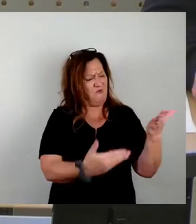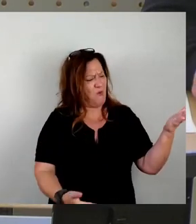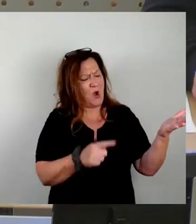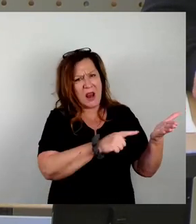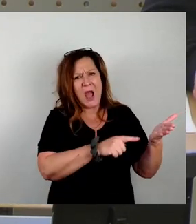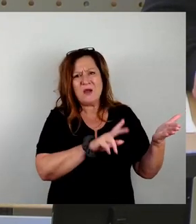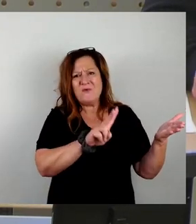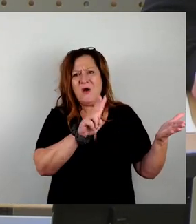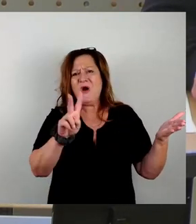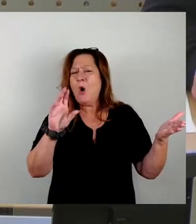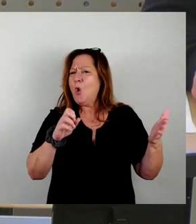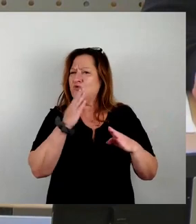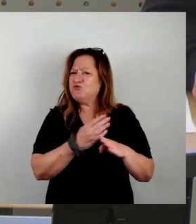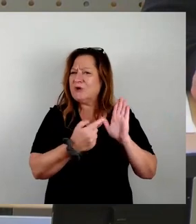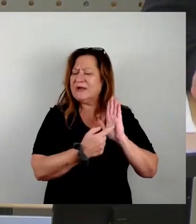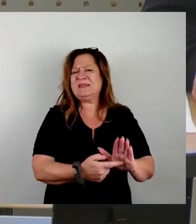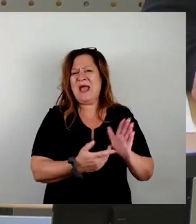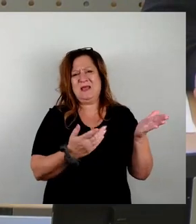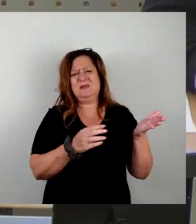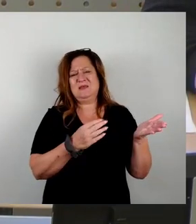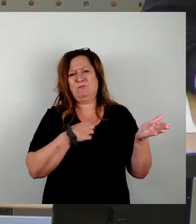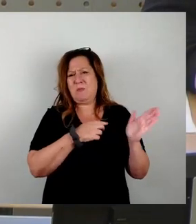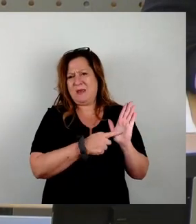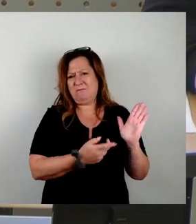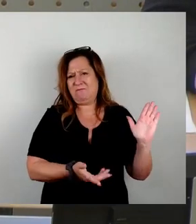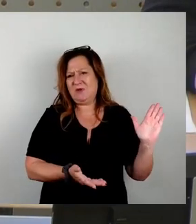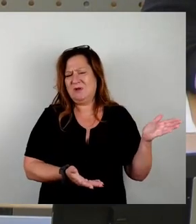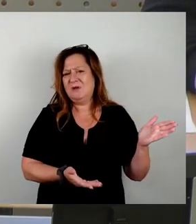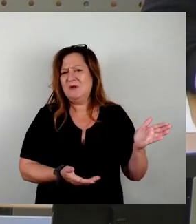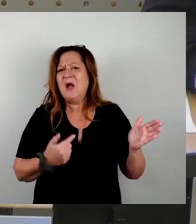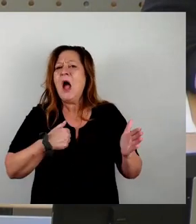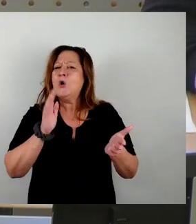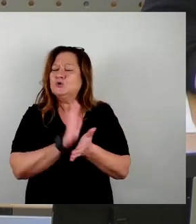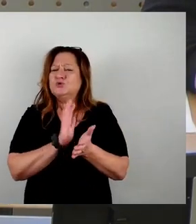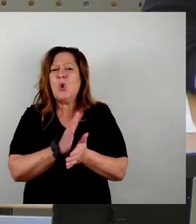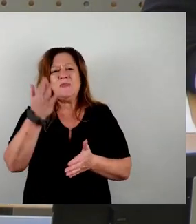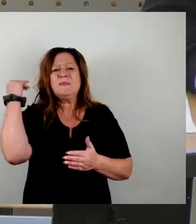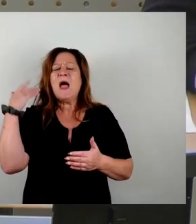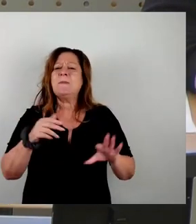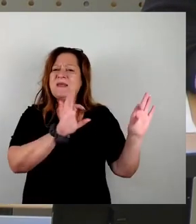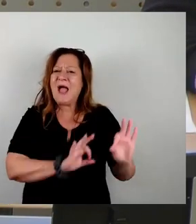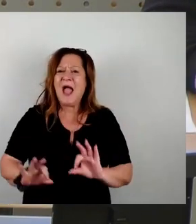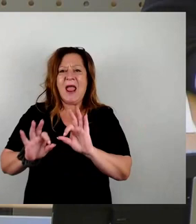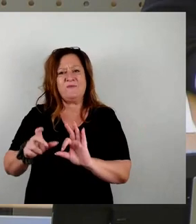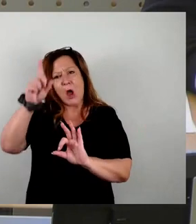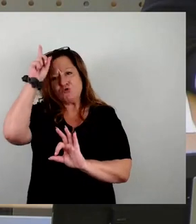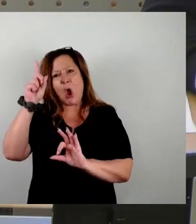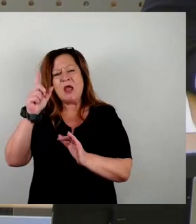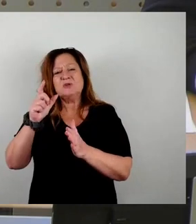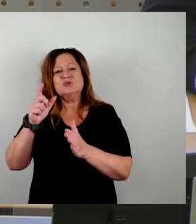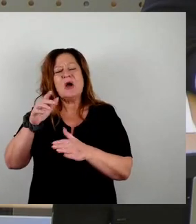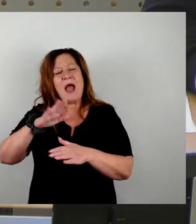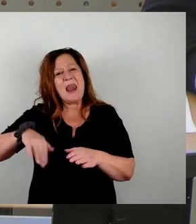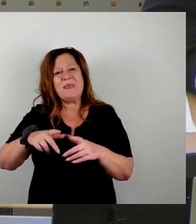schon vorgestellt wurde. Und wir haben das ja auch recht umfassend auch schon damals bei der Einführung des Deutschlandtickets diskutiert, wie kann man das Ganze